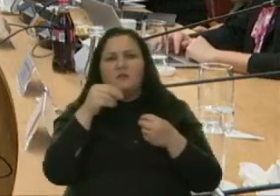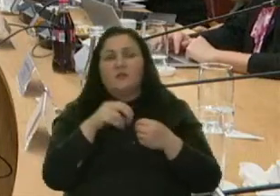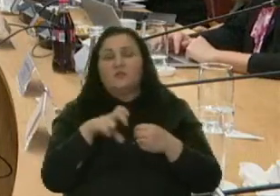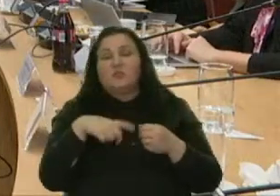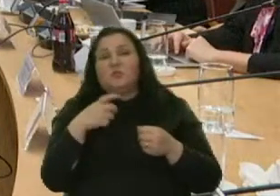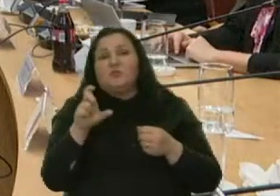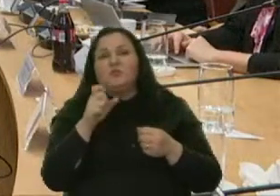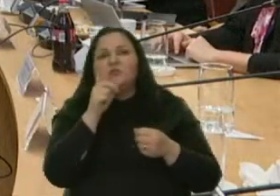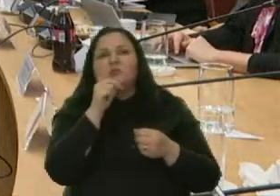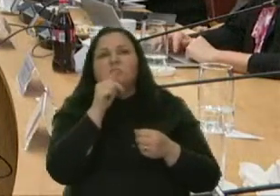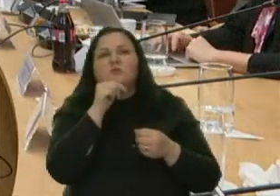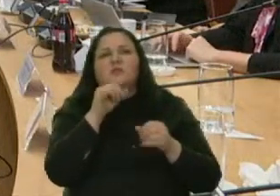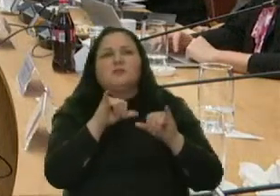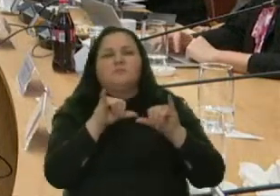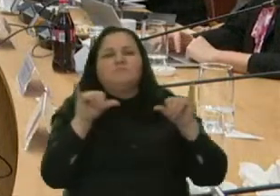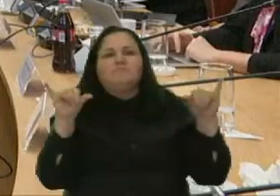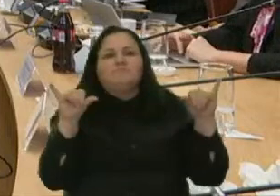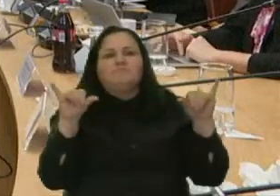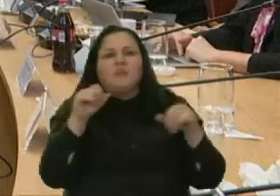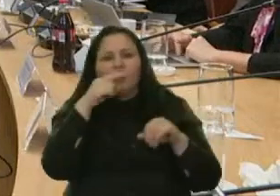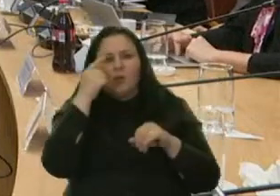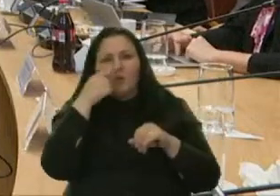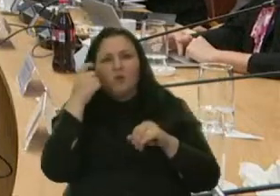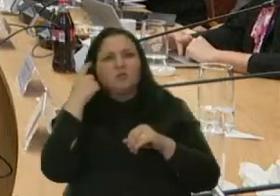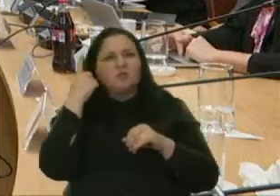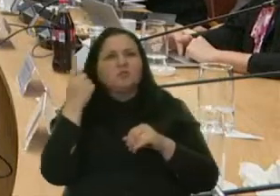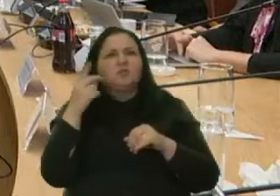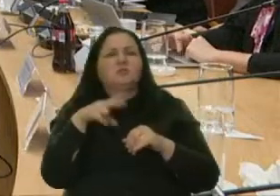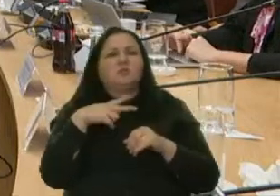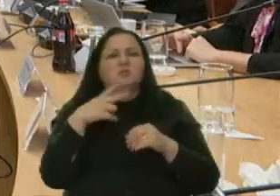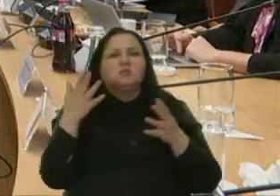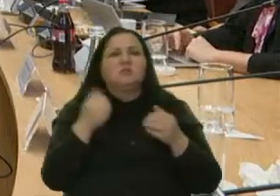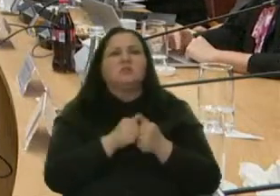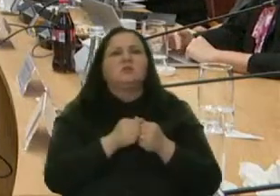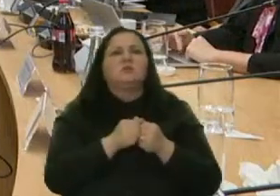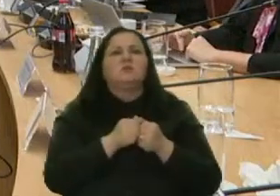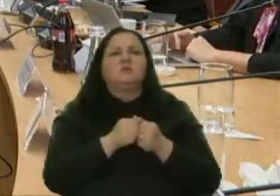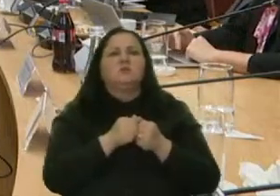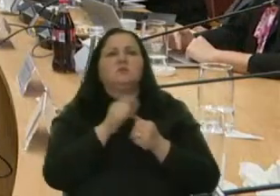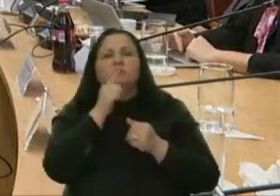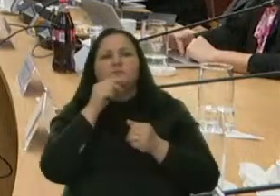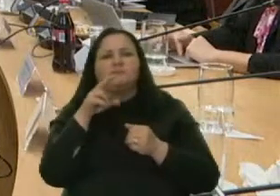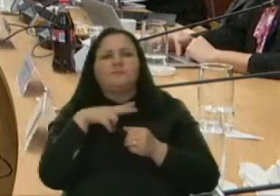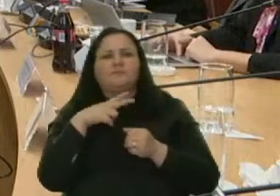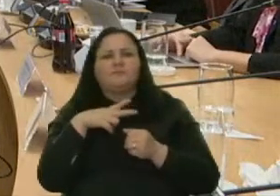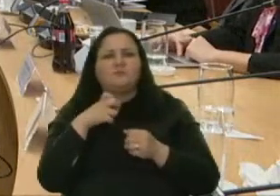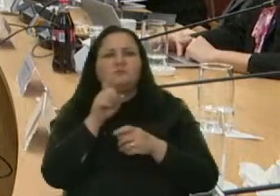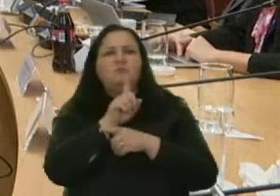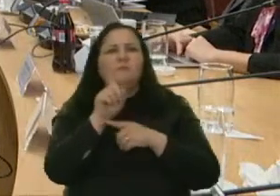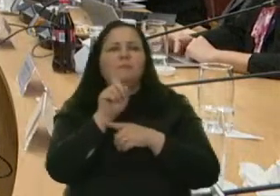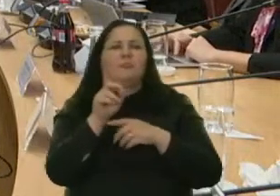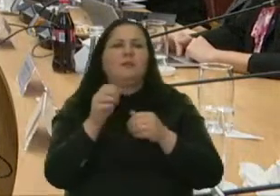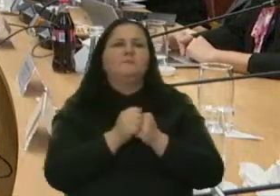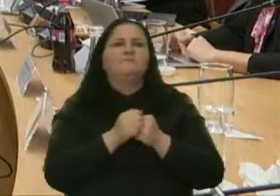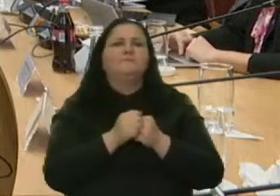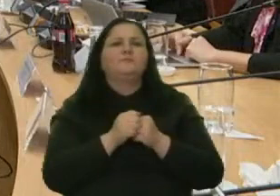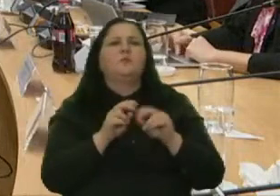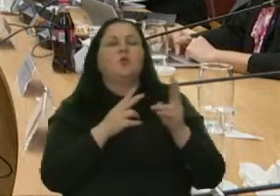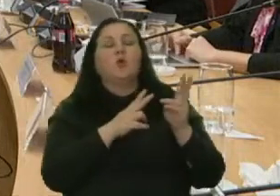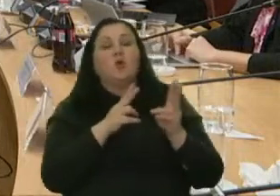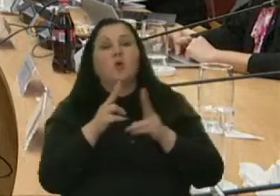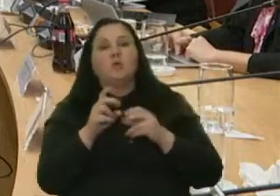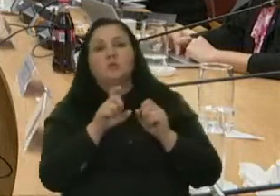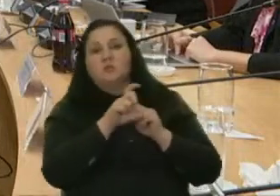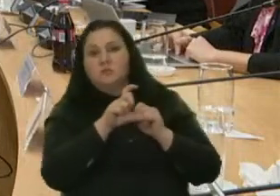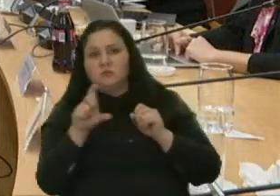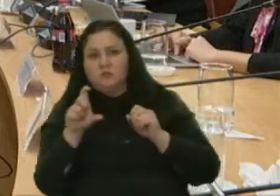situație că nu avem unde să le mai extindem că orașul știți știți axa s Vest știți unde sunt lucrurile adică realitate